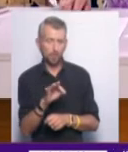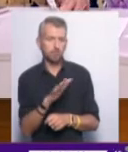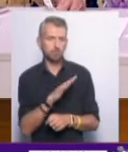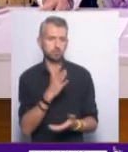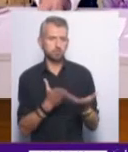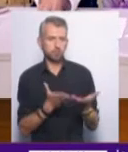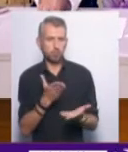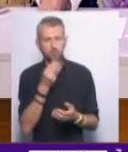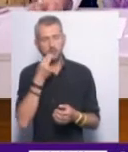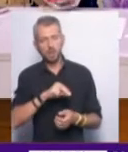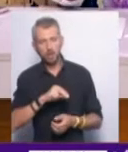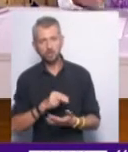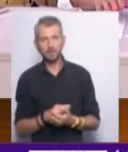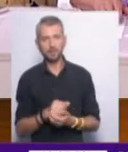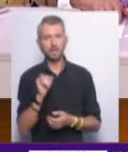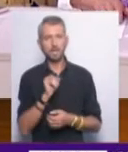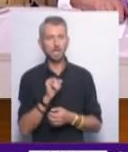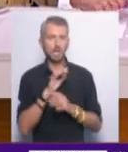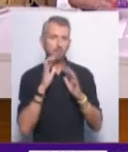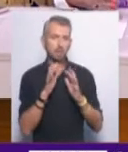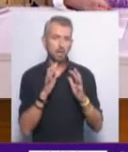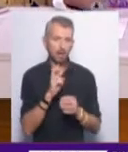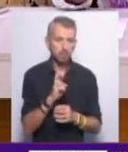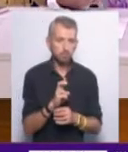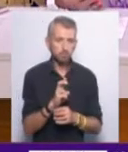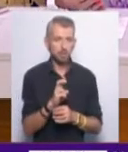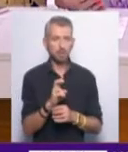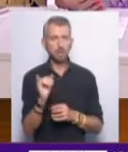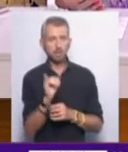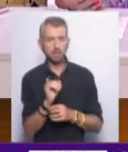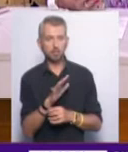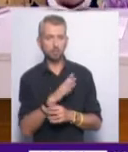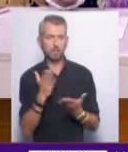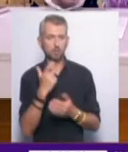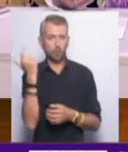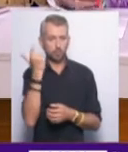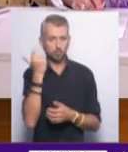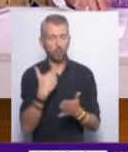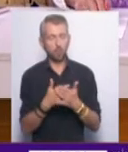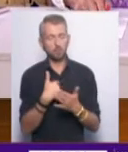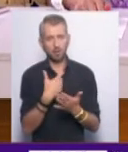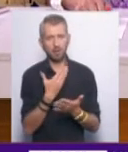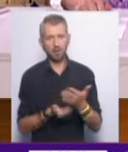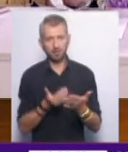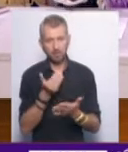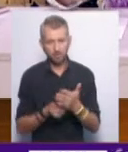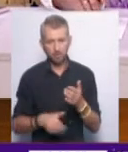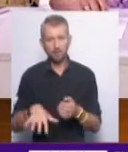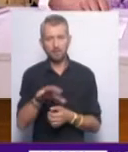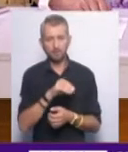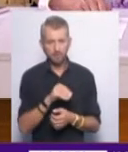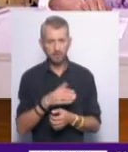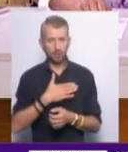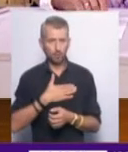мабуть, набагато краще і зберігали би, і був би якийсь господар. От я раджу піти всім